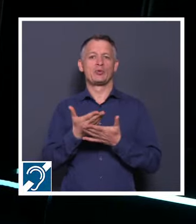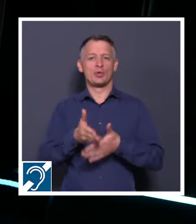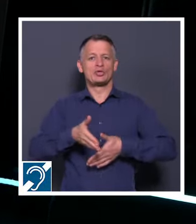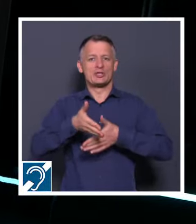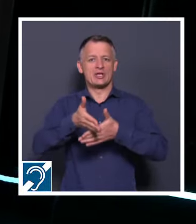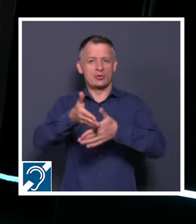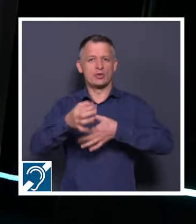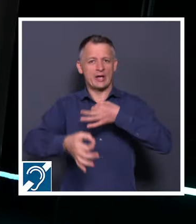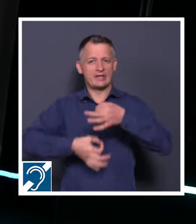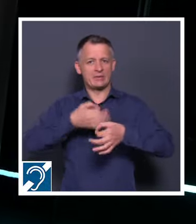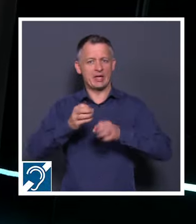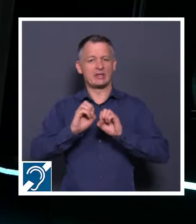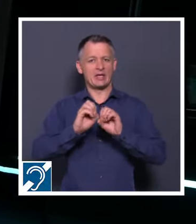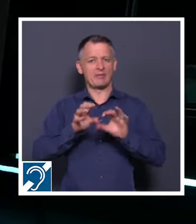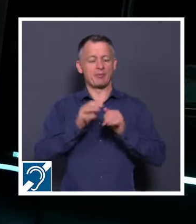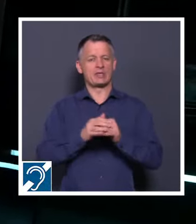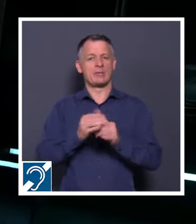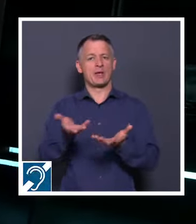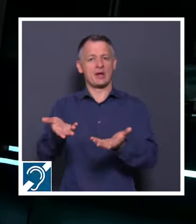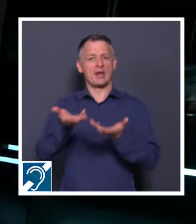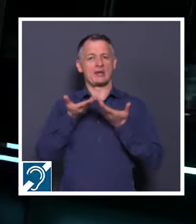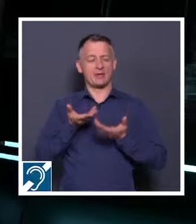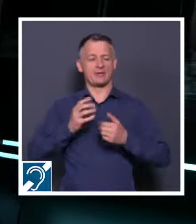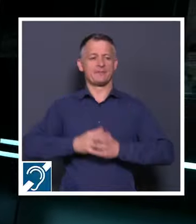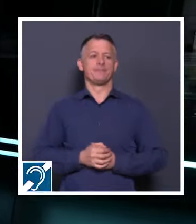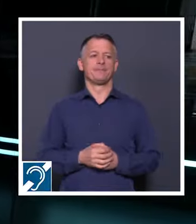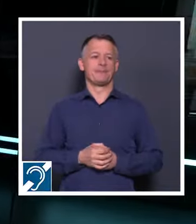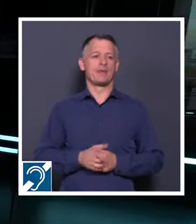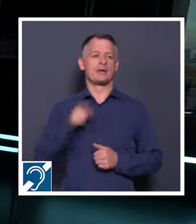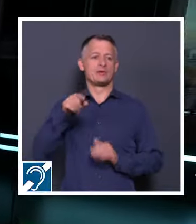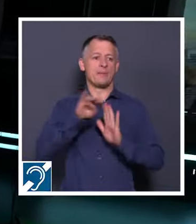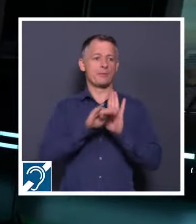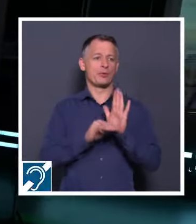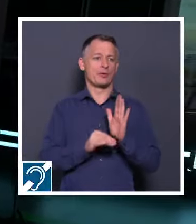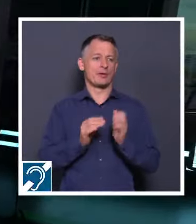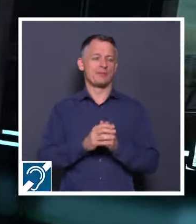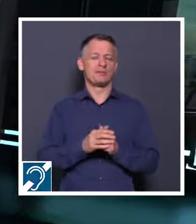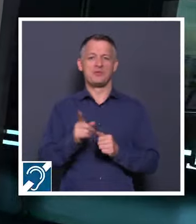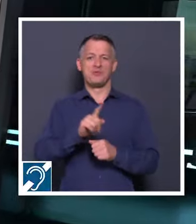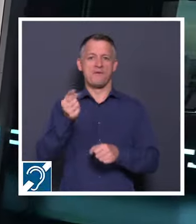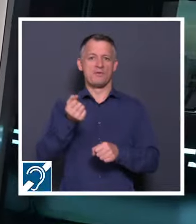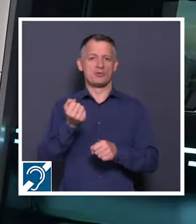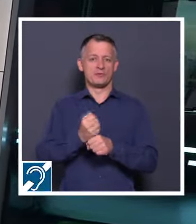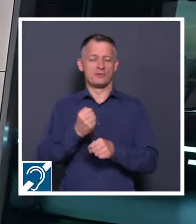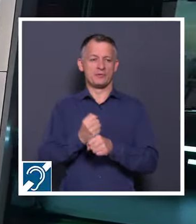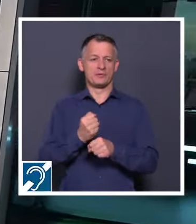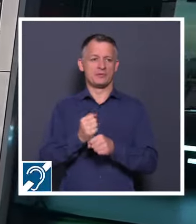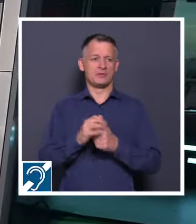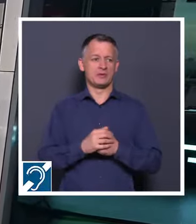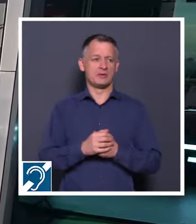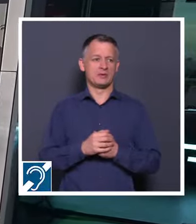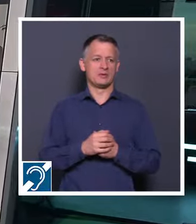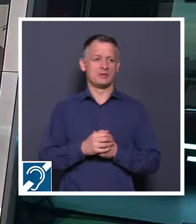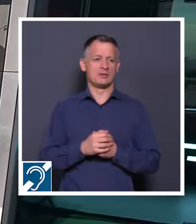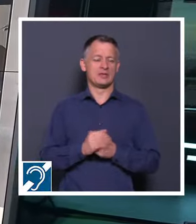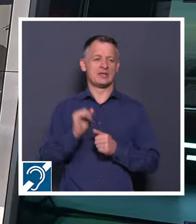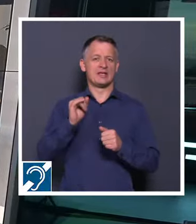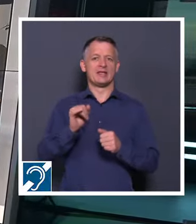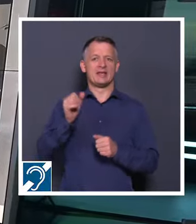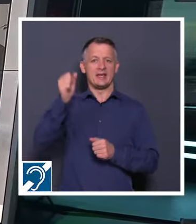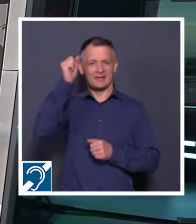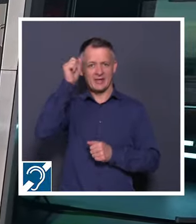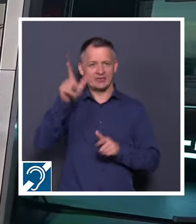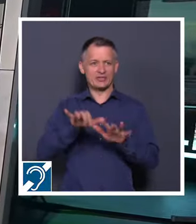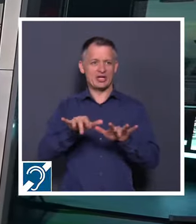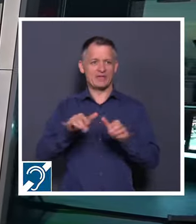intervenție și pentru informațiile pe care ni le-ai adus. Acest program nu a fost realizat de către inteligența